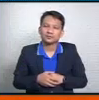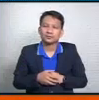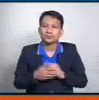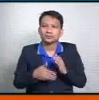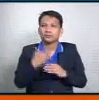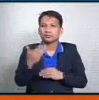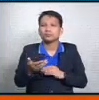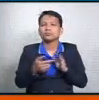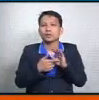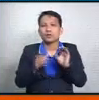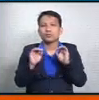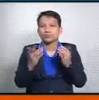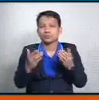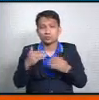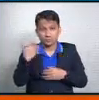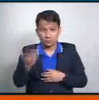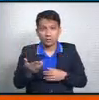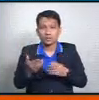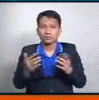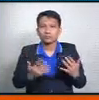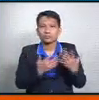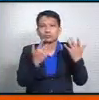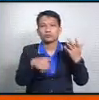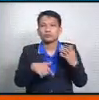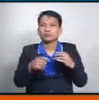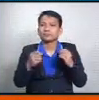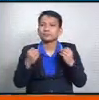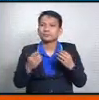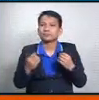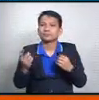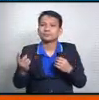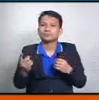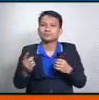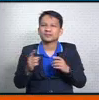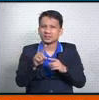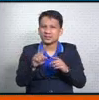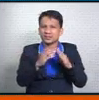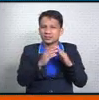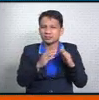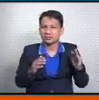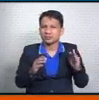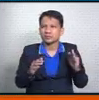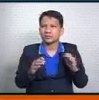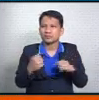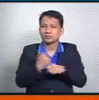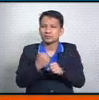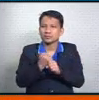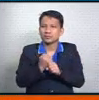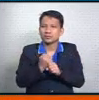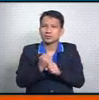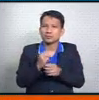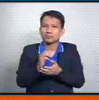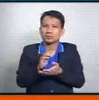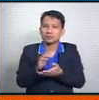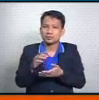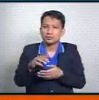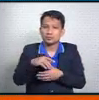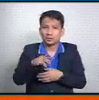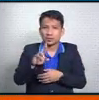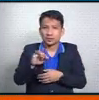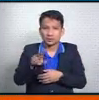Maswerte namang walang nasawi sa sunog sa tumpok sa isang bahay na pagawaan din ng basaan sa Quezon